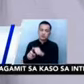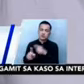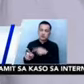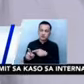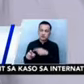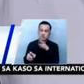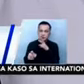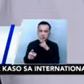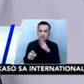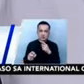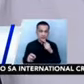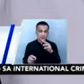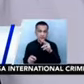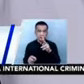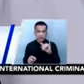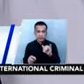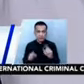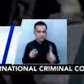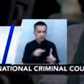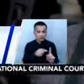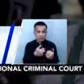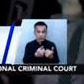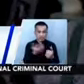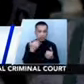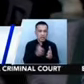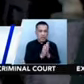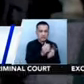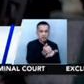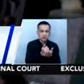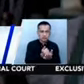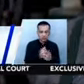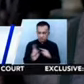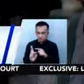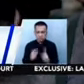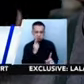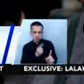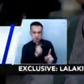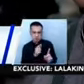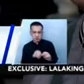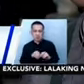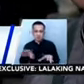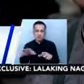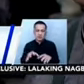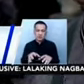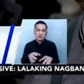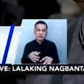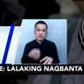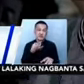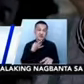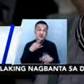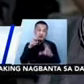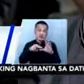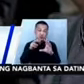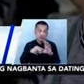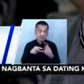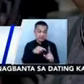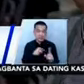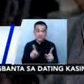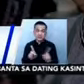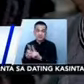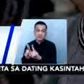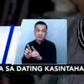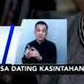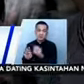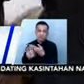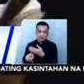tulong ang dating nobya nito matapos umano siyang takutin na ikakalat ang kanilang pribadong videos kung di ito makikipagbalikan at papayag sa